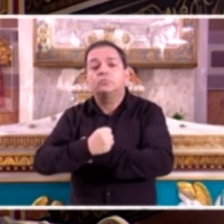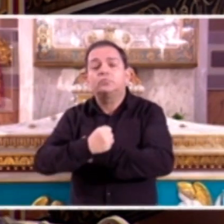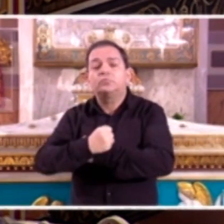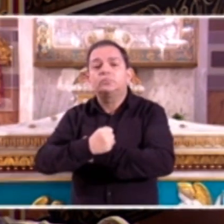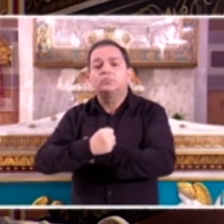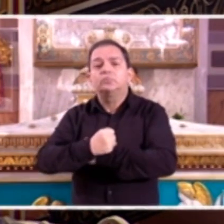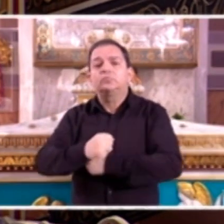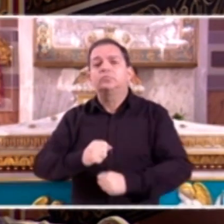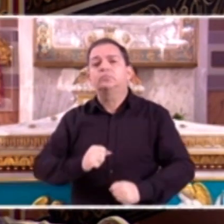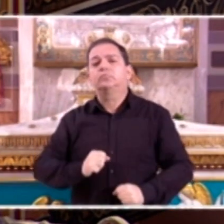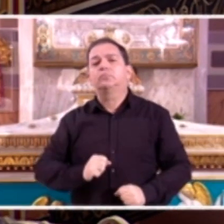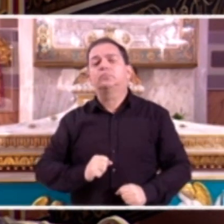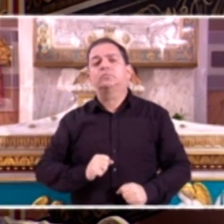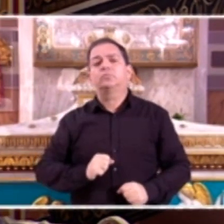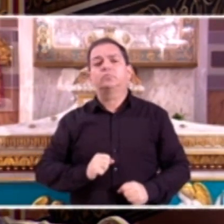κατεφύλισεν